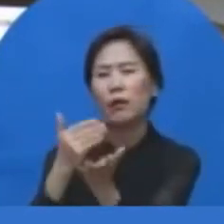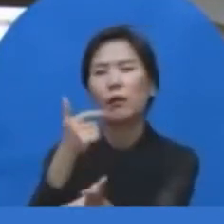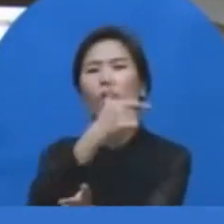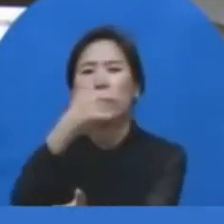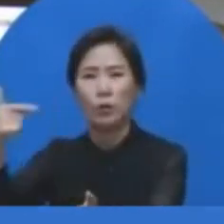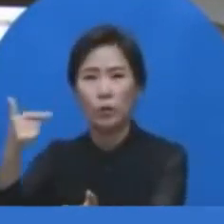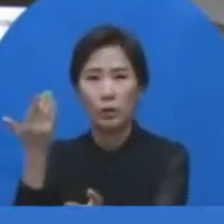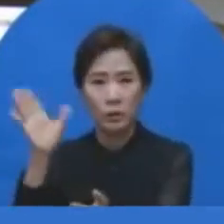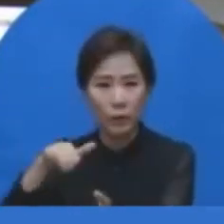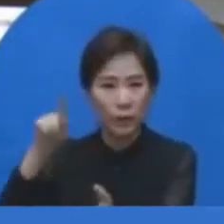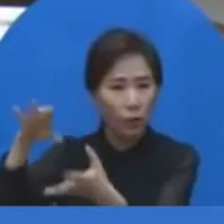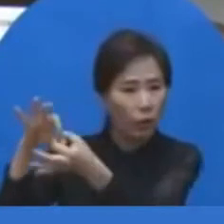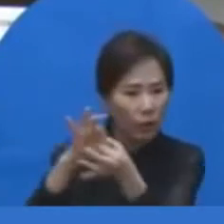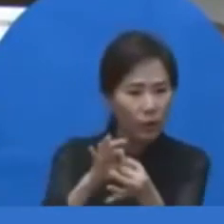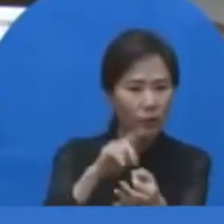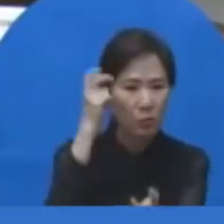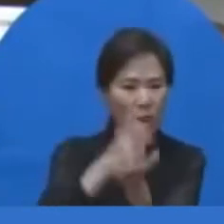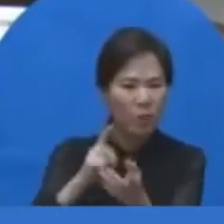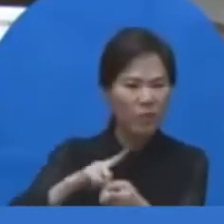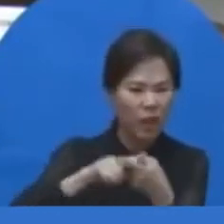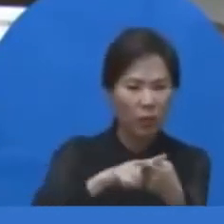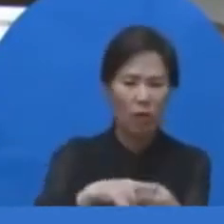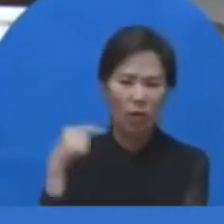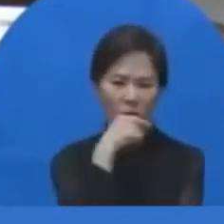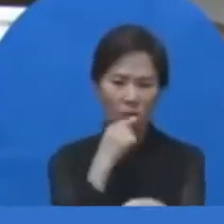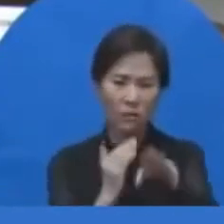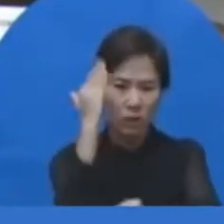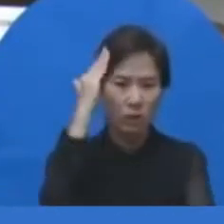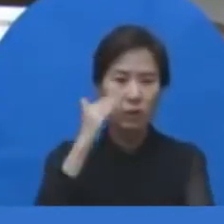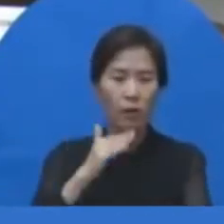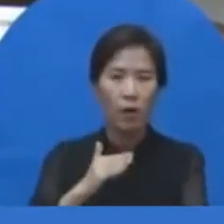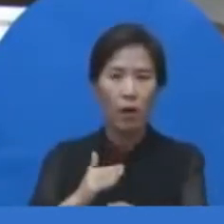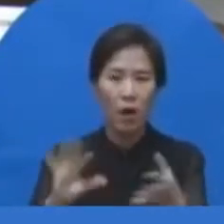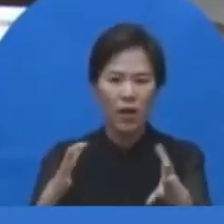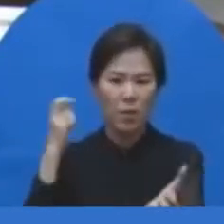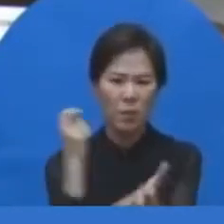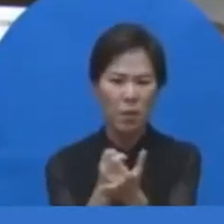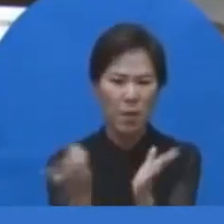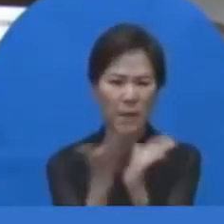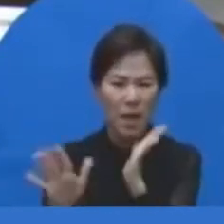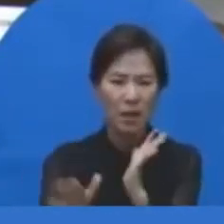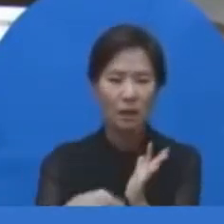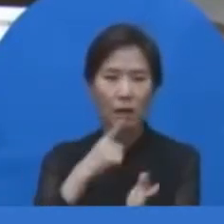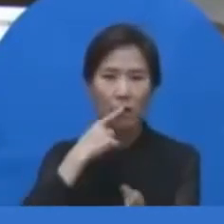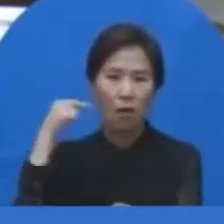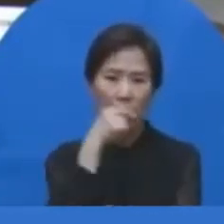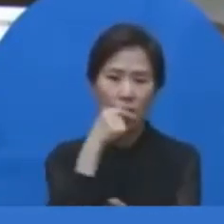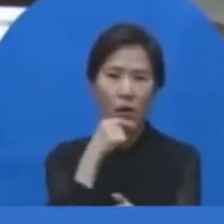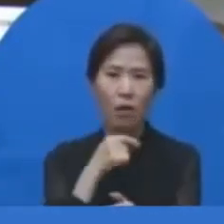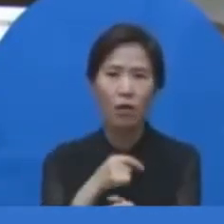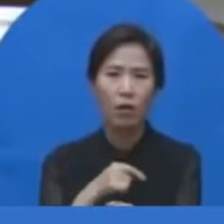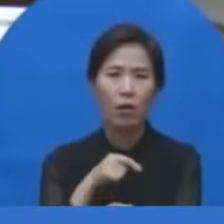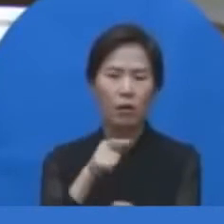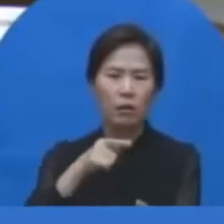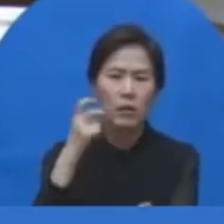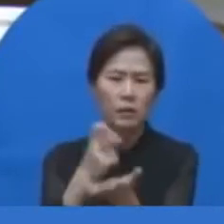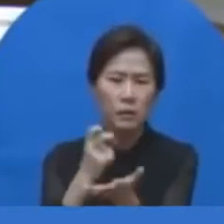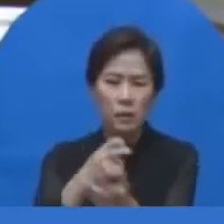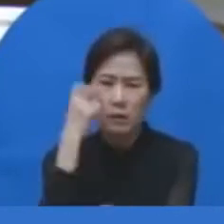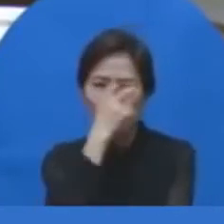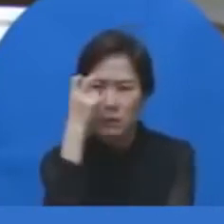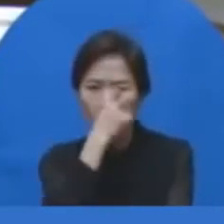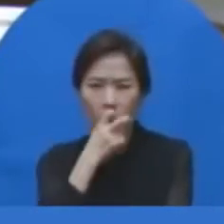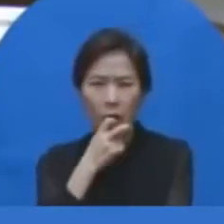행정관청은 마치 기소행위인 것처럼 해서 이 헌법 합치적으로 그 심사를 하도록